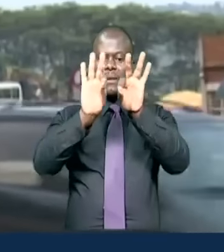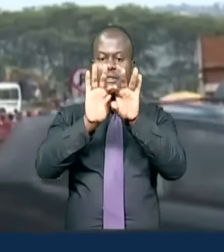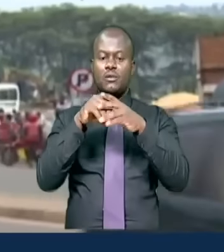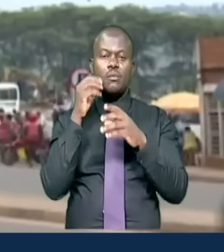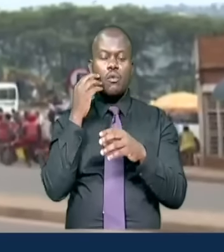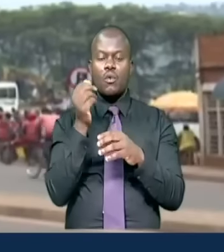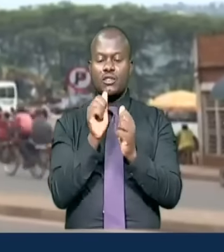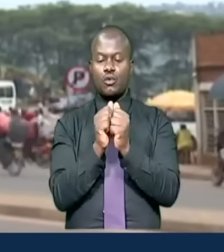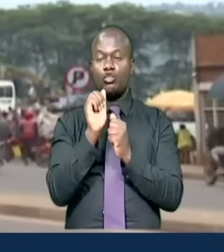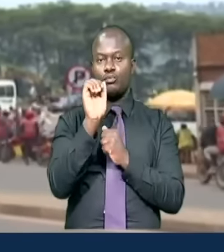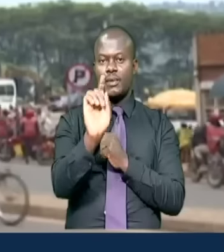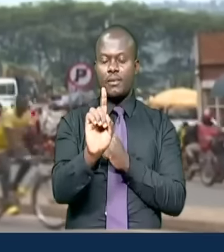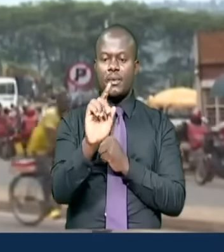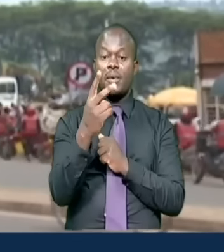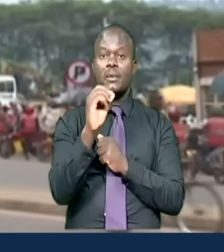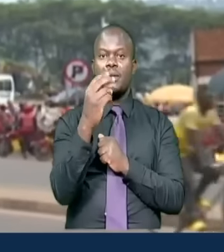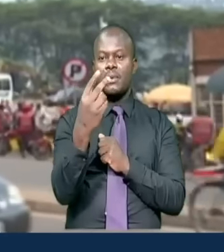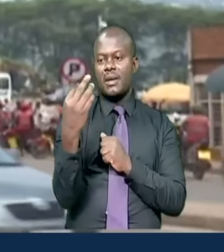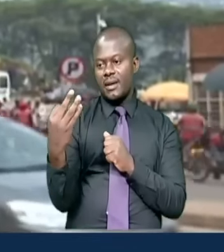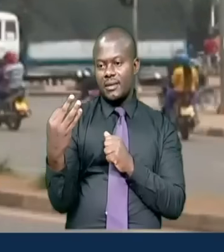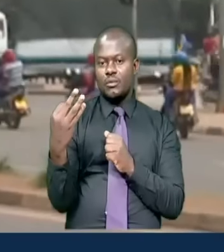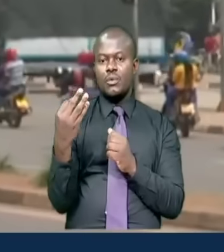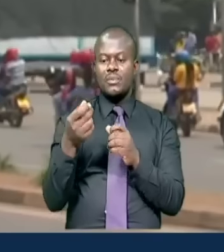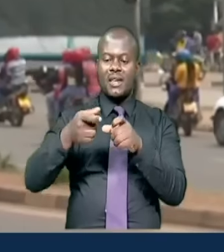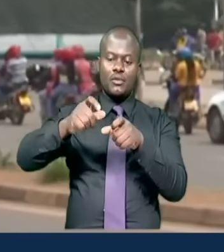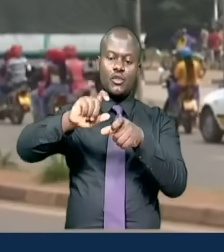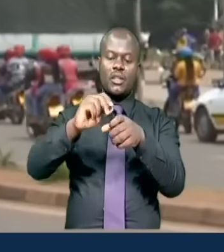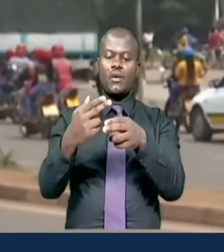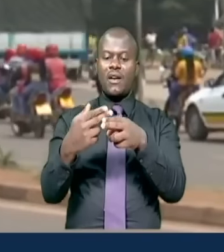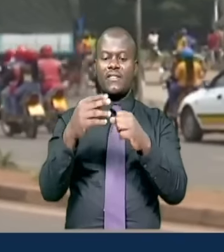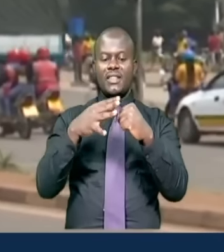kwezi k'Ugushyingo 2023 byari byiyongereyeho